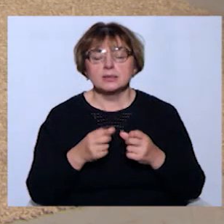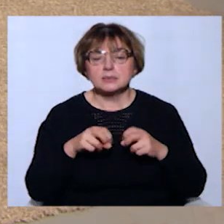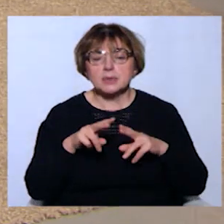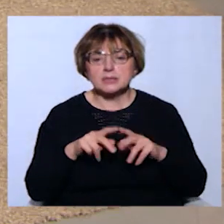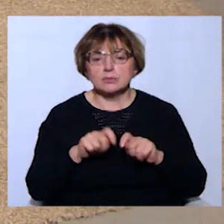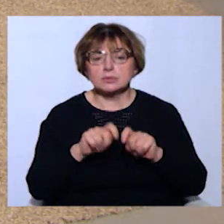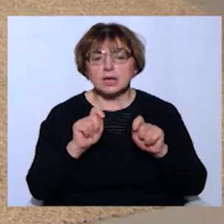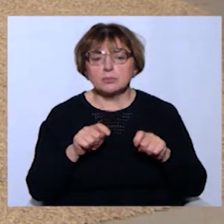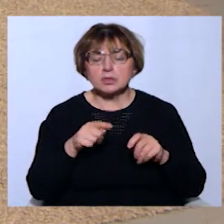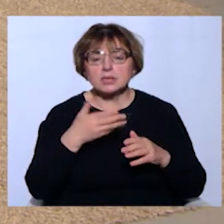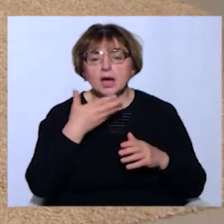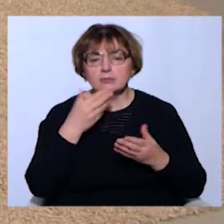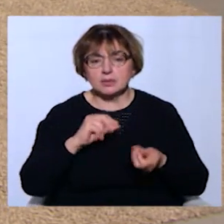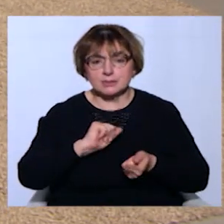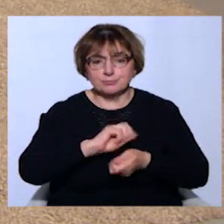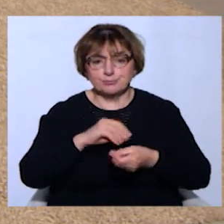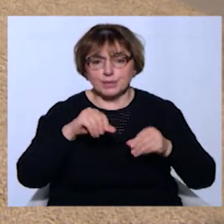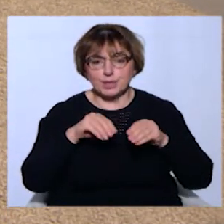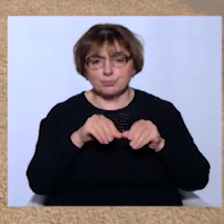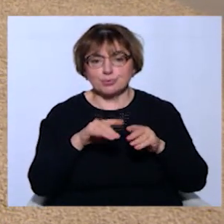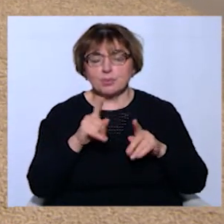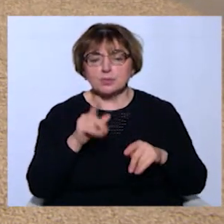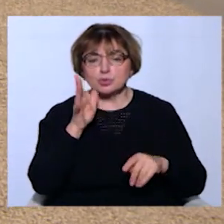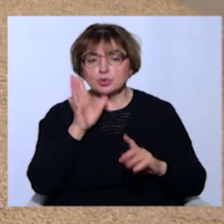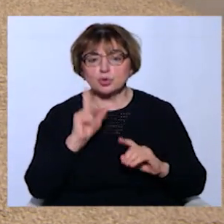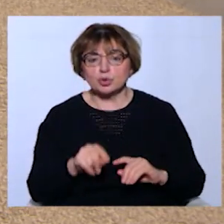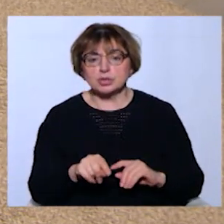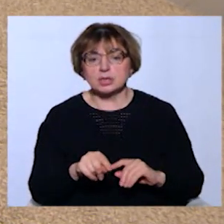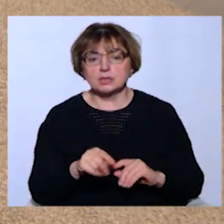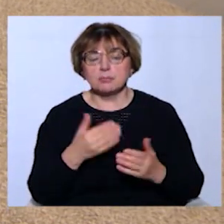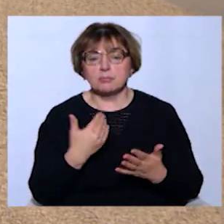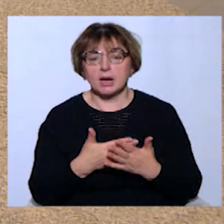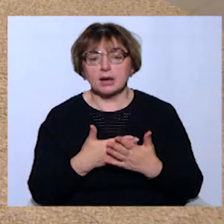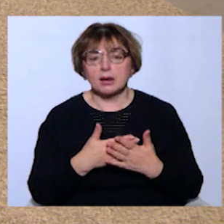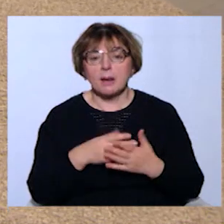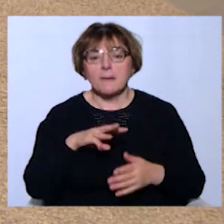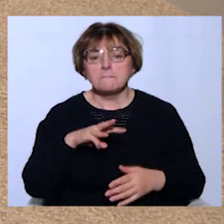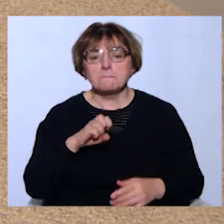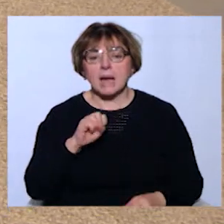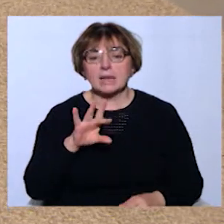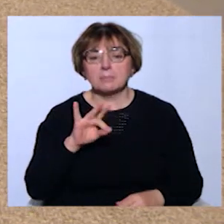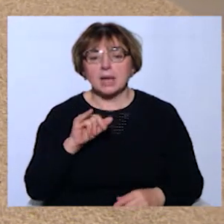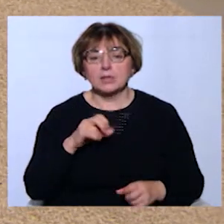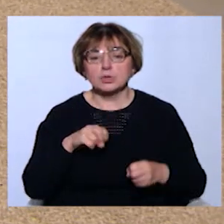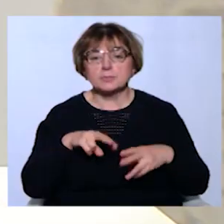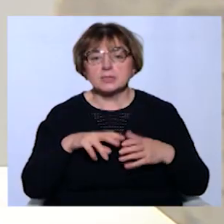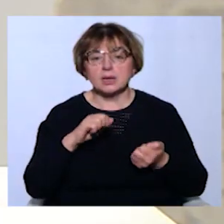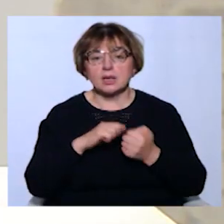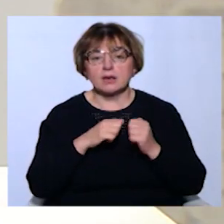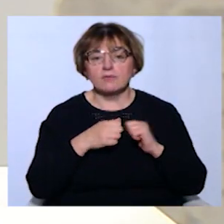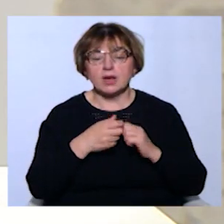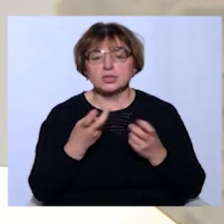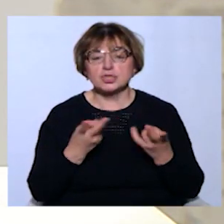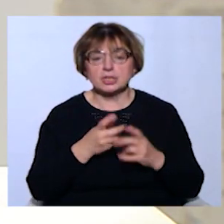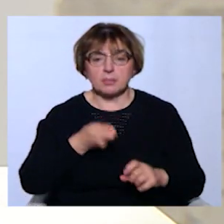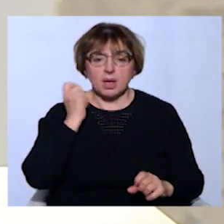წარმონაქმნია და ის ადვილად იფშვნება. მაშინ, როდესაც მაგალითად მარმარილო რომ დავამსხვრიოთ, ჩახუჩიც კი